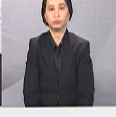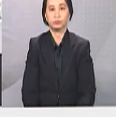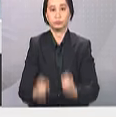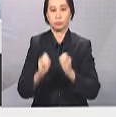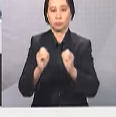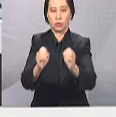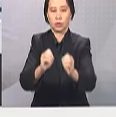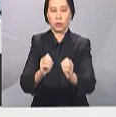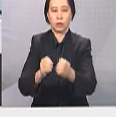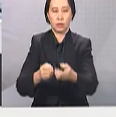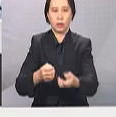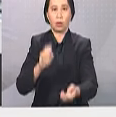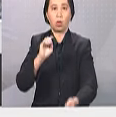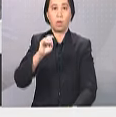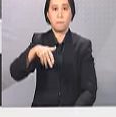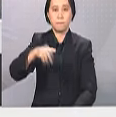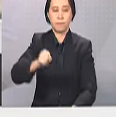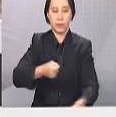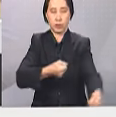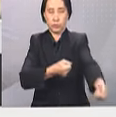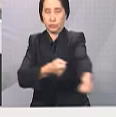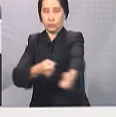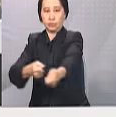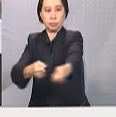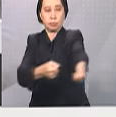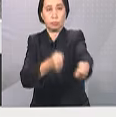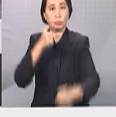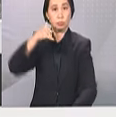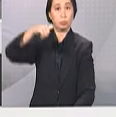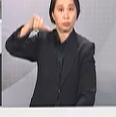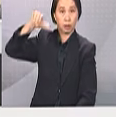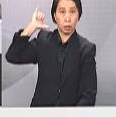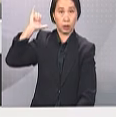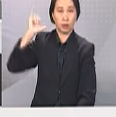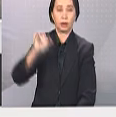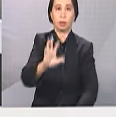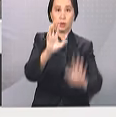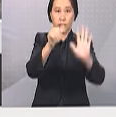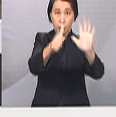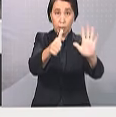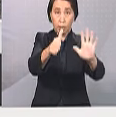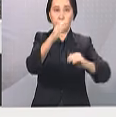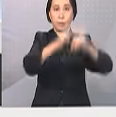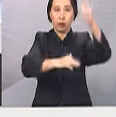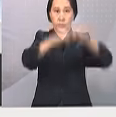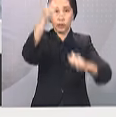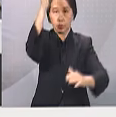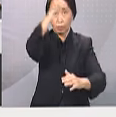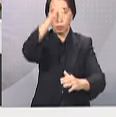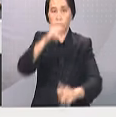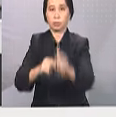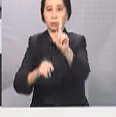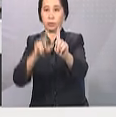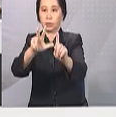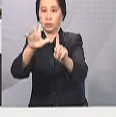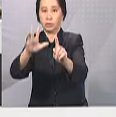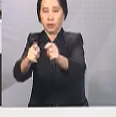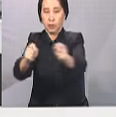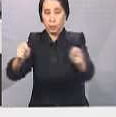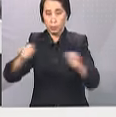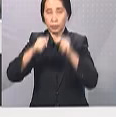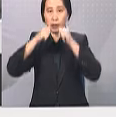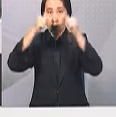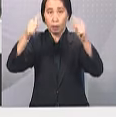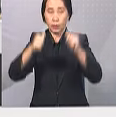sanitasi semalam merangkumi 6 bangunan kerajaan, 135 tempat